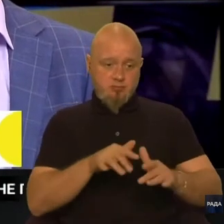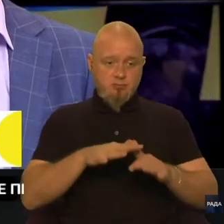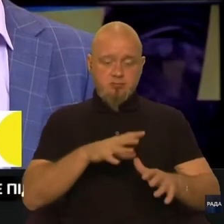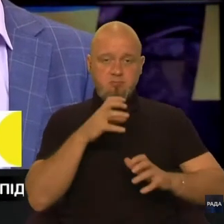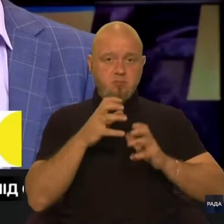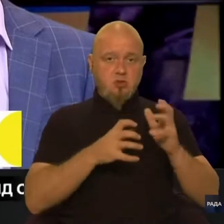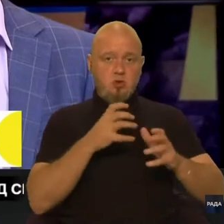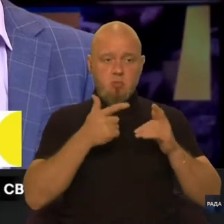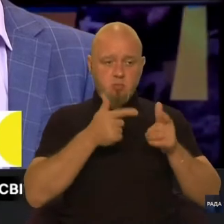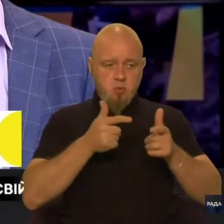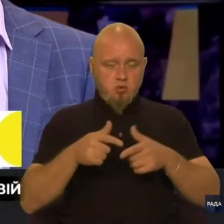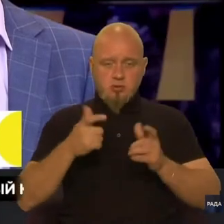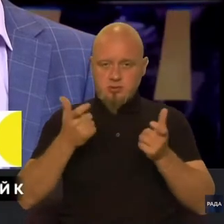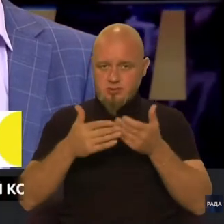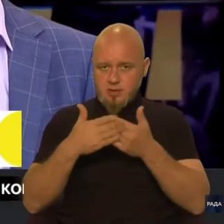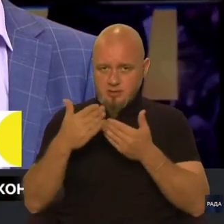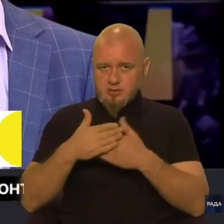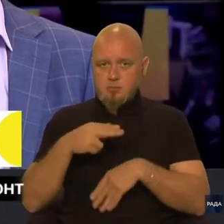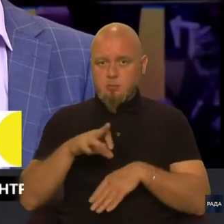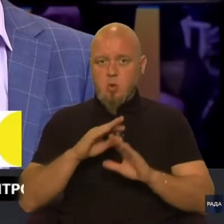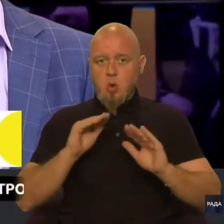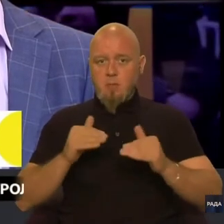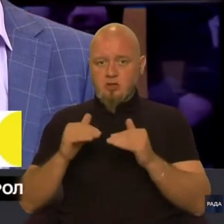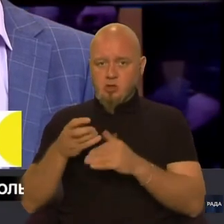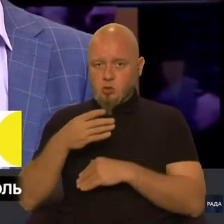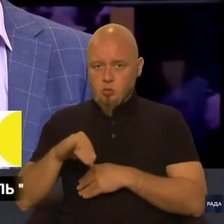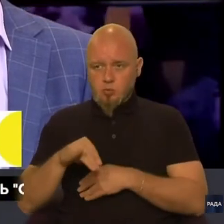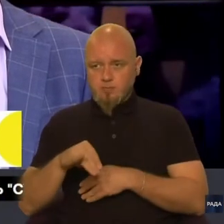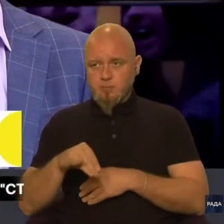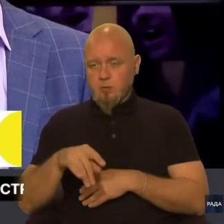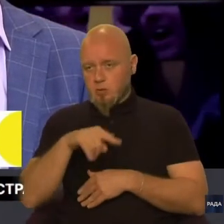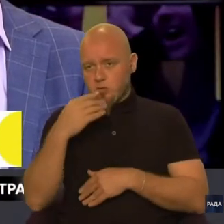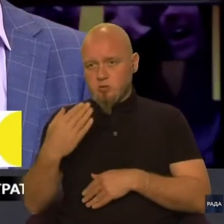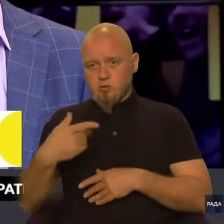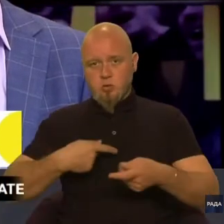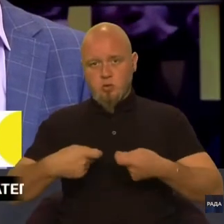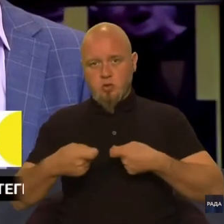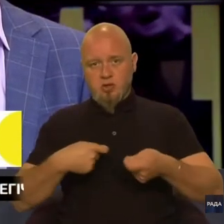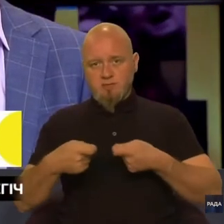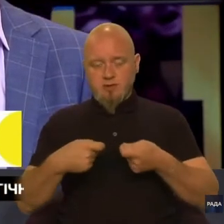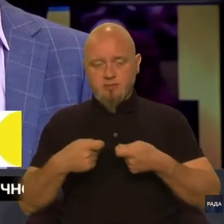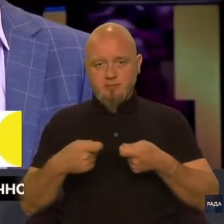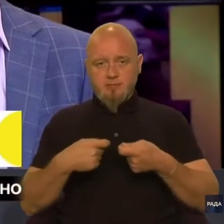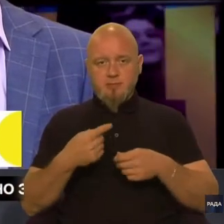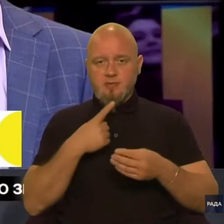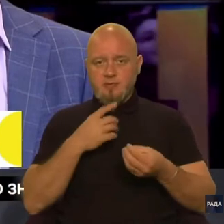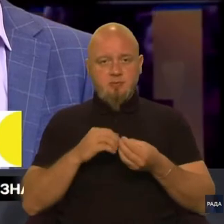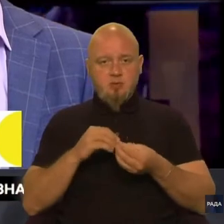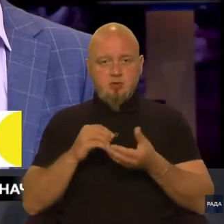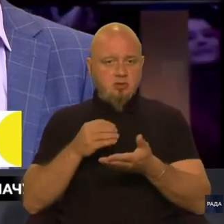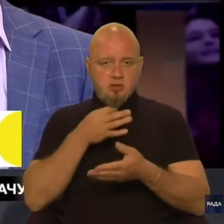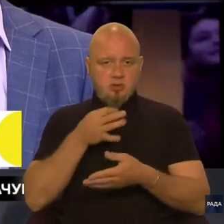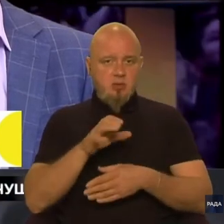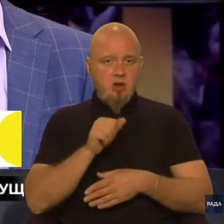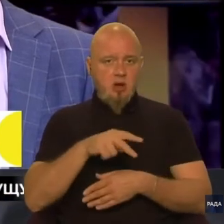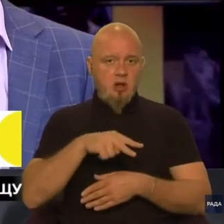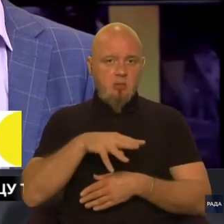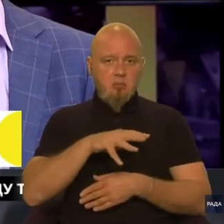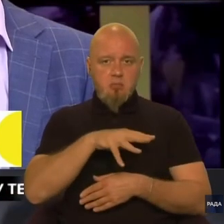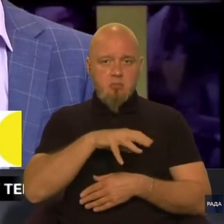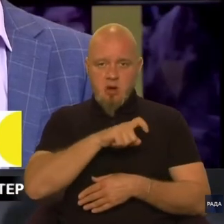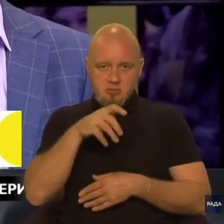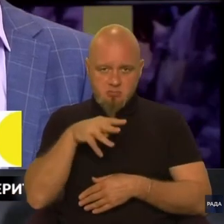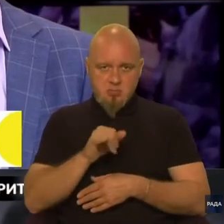міжнародного погодження санкції по обмеженню російської торгівлі тимиш скажімо алмазами